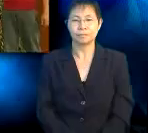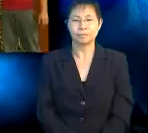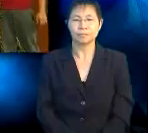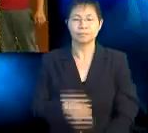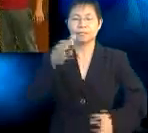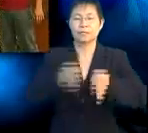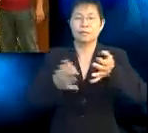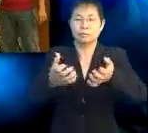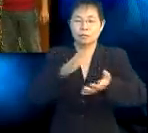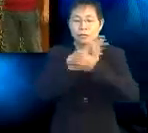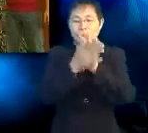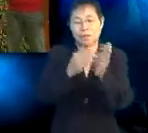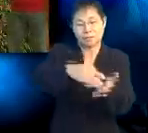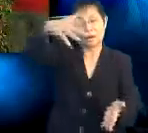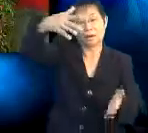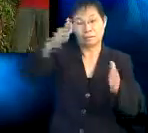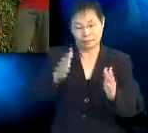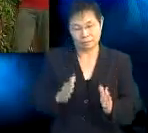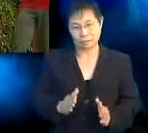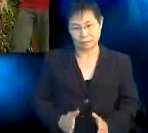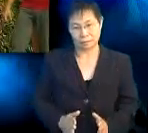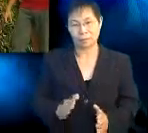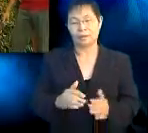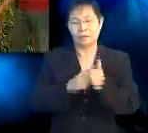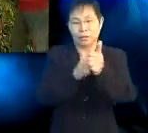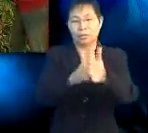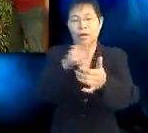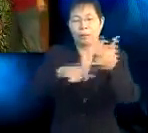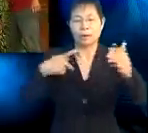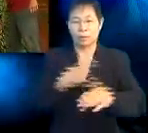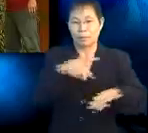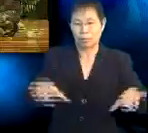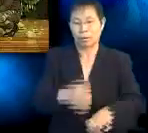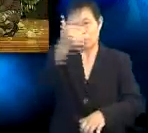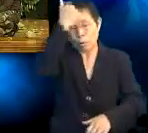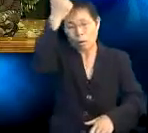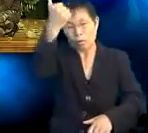Kalau mau jadi kaya, ikutlah apa yang kami buat. Bodoh!